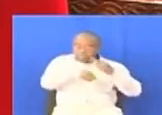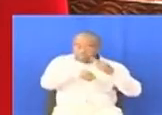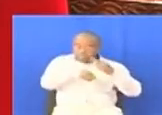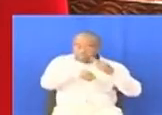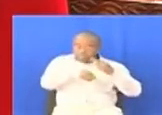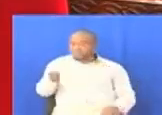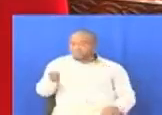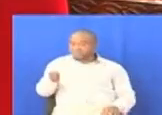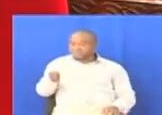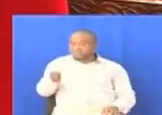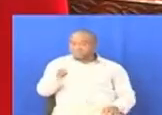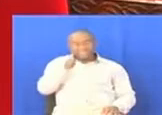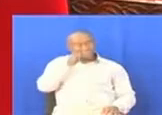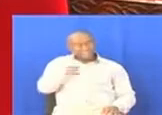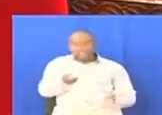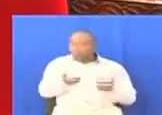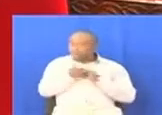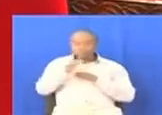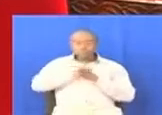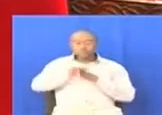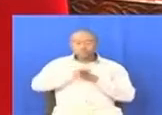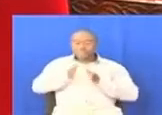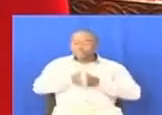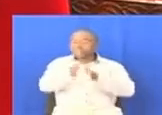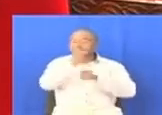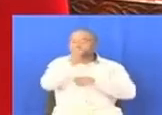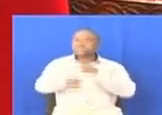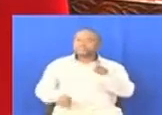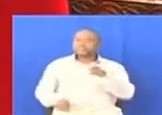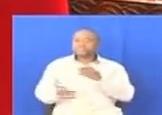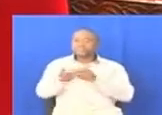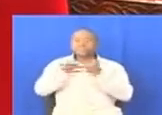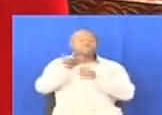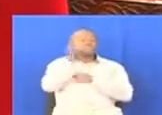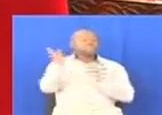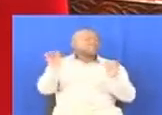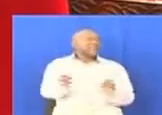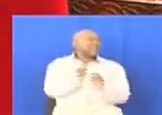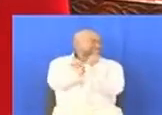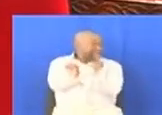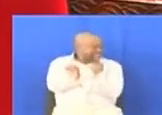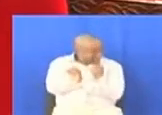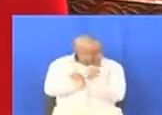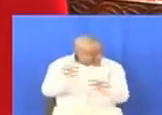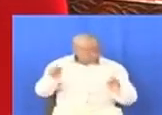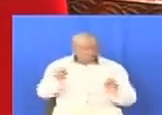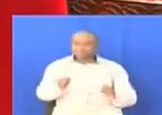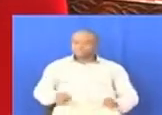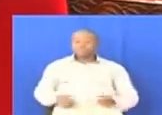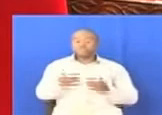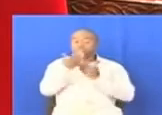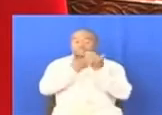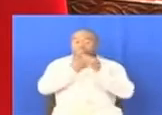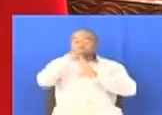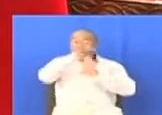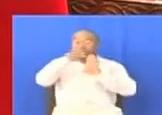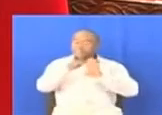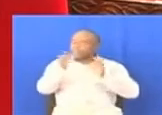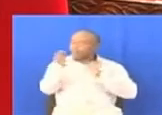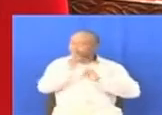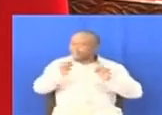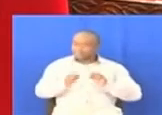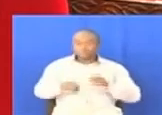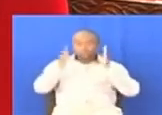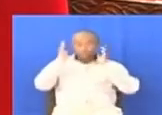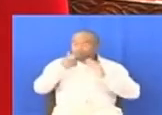Hauwezi kuapply lockdown Tanzania, hata nchi zingine za Kiafrika. Hauwezi kuapply lockdown nchi za Kiafrika. Na Mheshimiwa Spika,